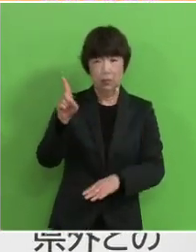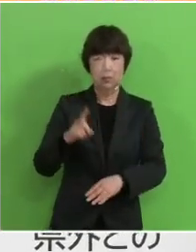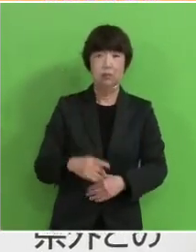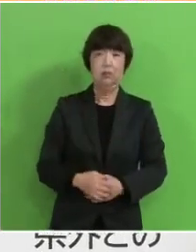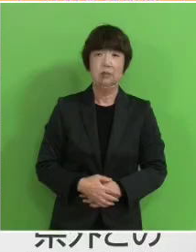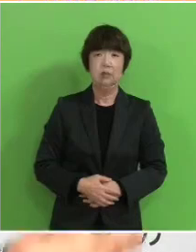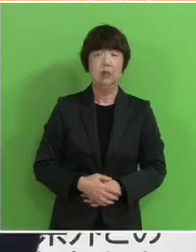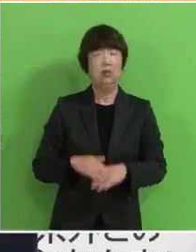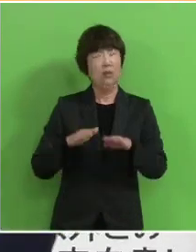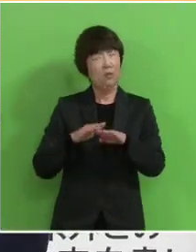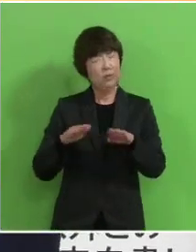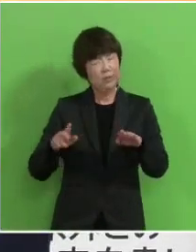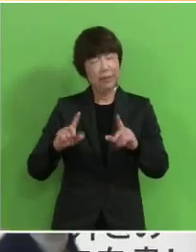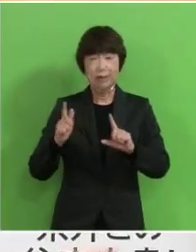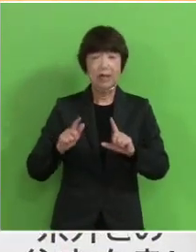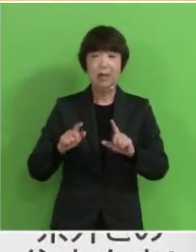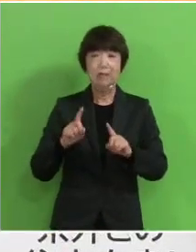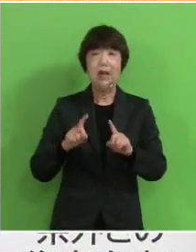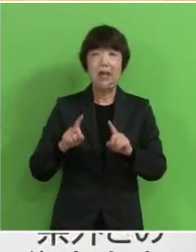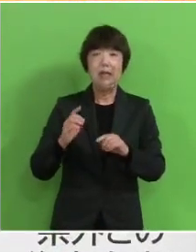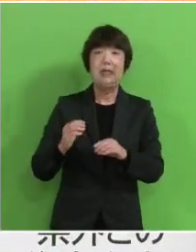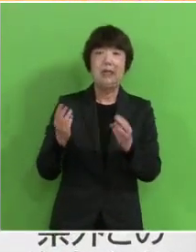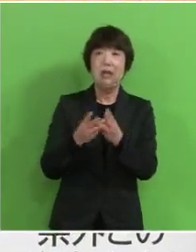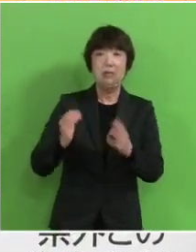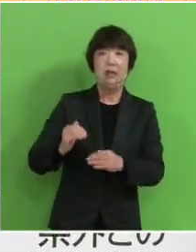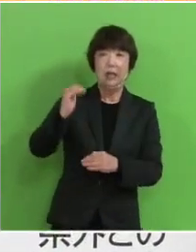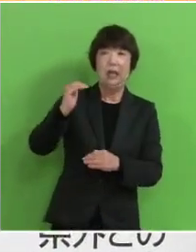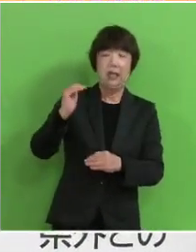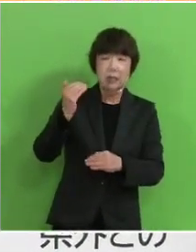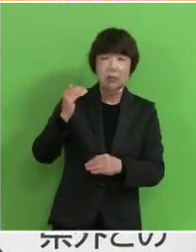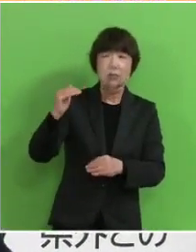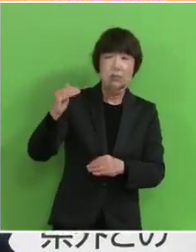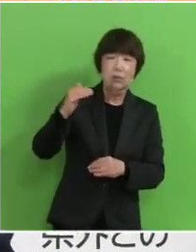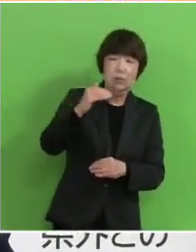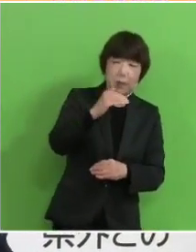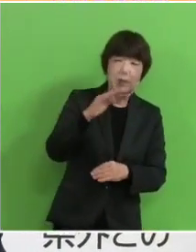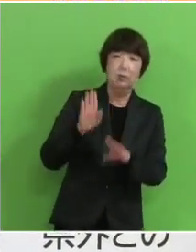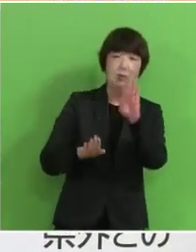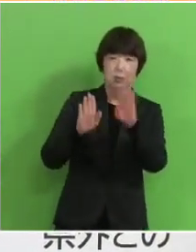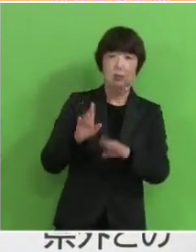落ち着いているというかの高いレベルで落ち着いているという状況でございます